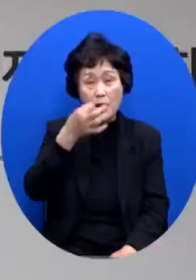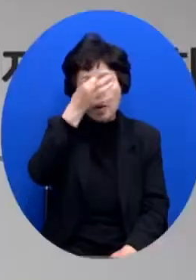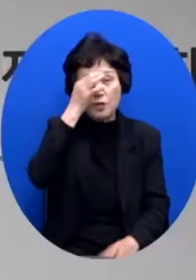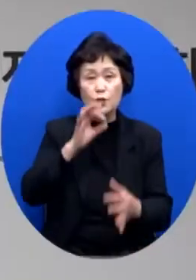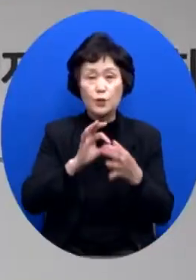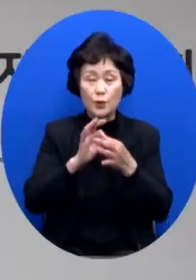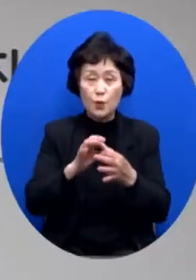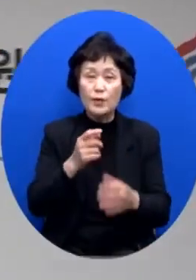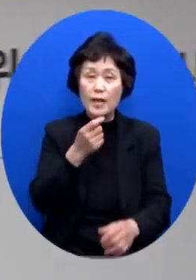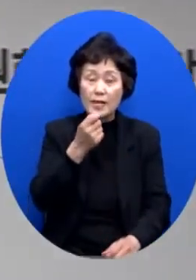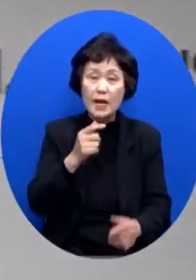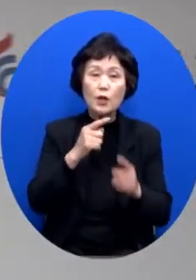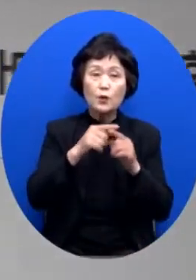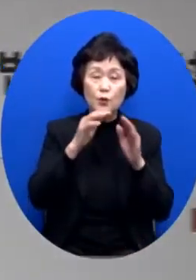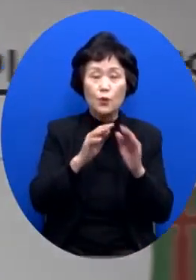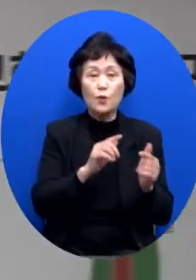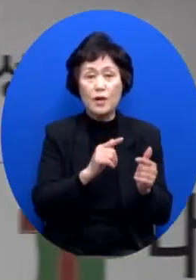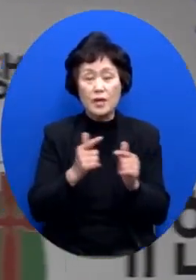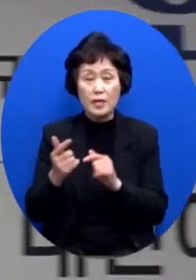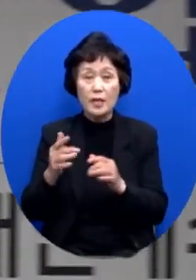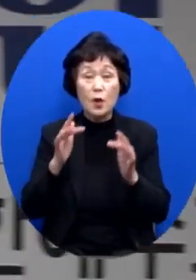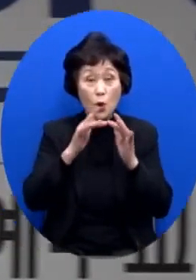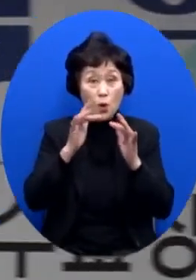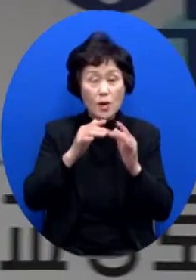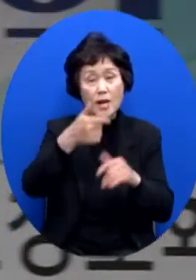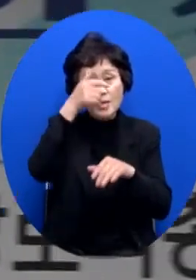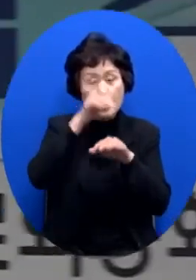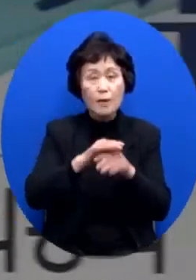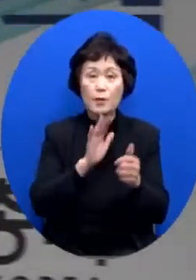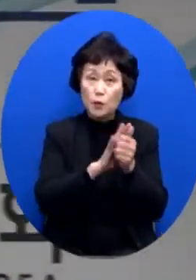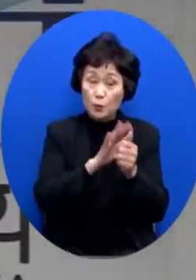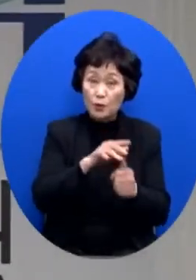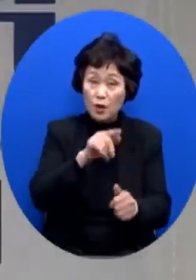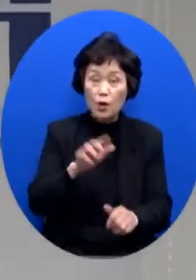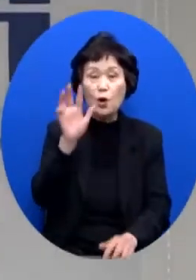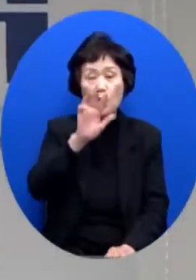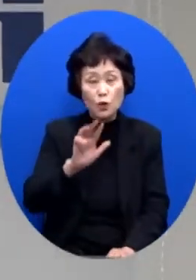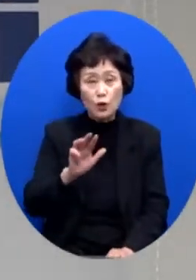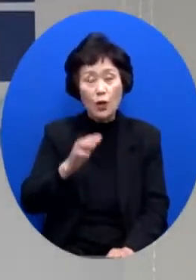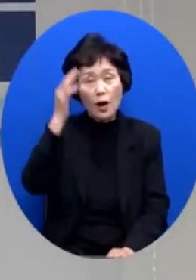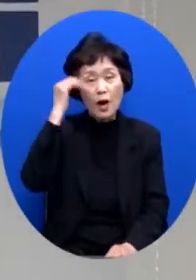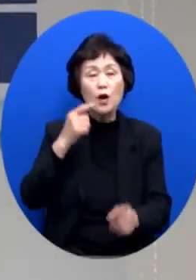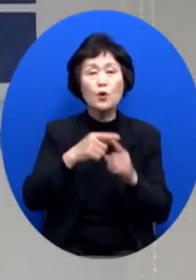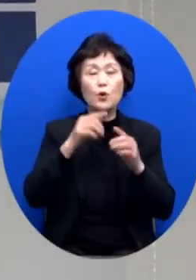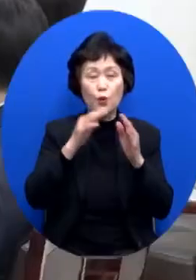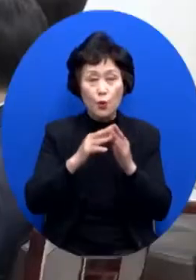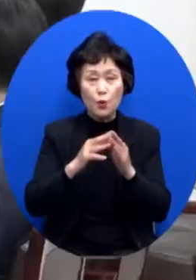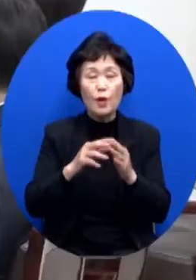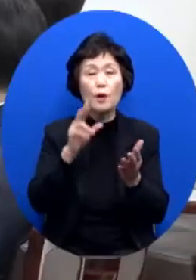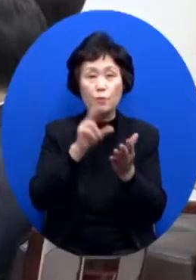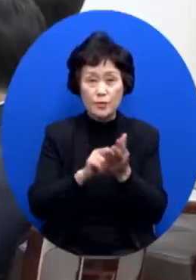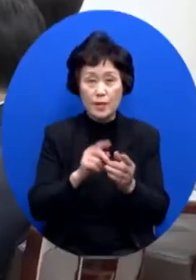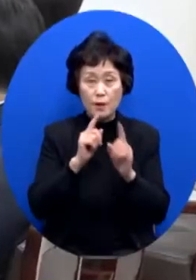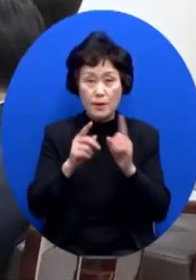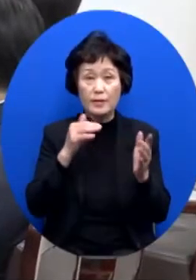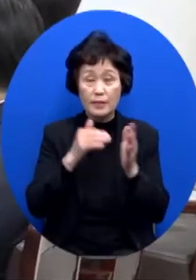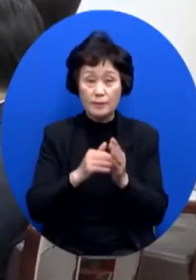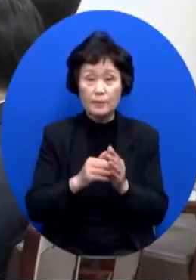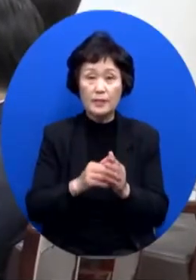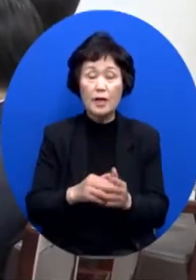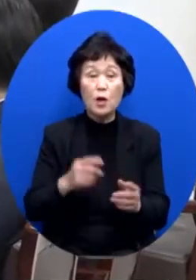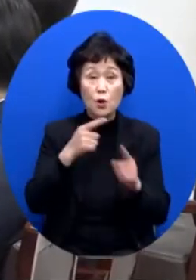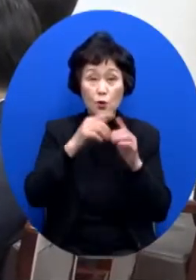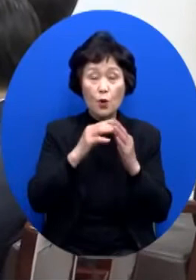작은 교회 이에 온 라인 예배를 돕는 일은 총회와 한국교회에 과제 라고 말했습니다 교회성장 연구소